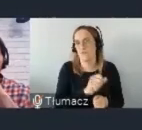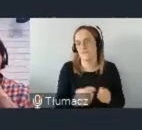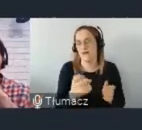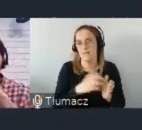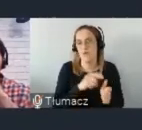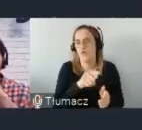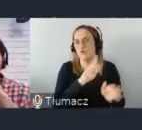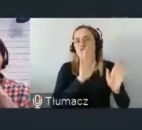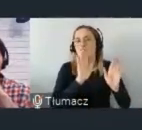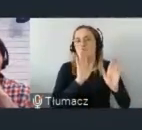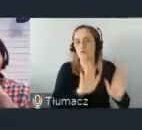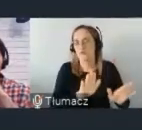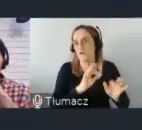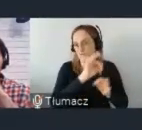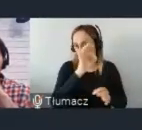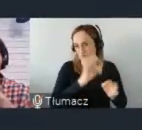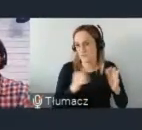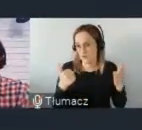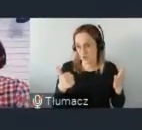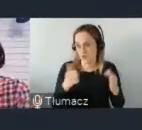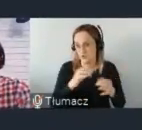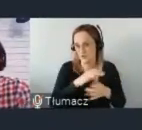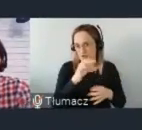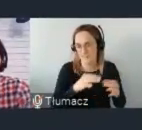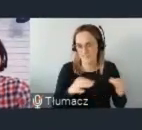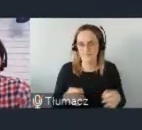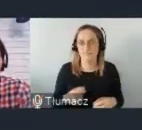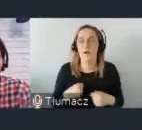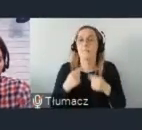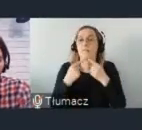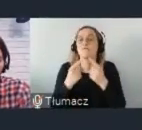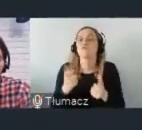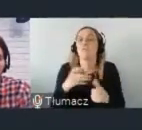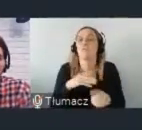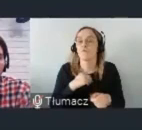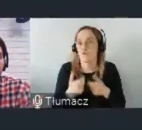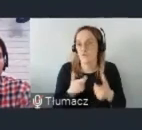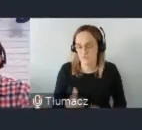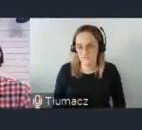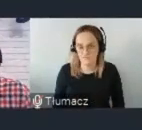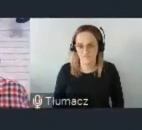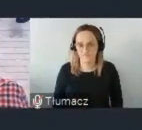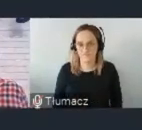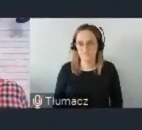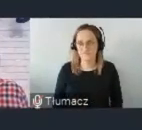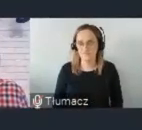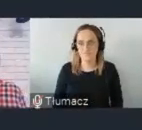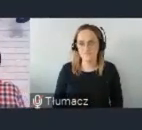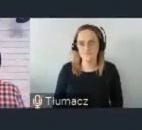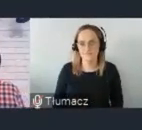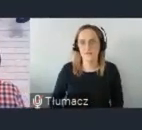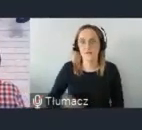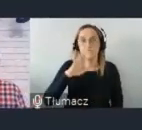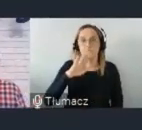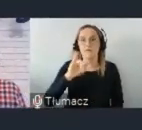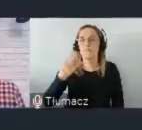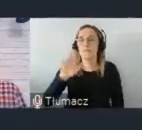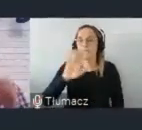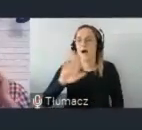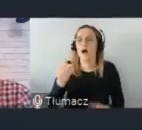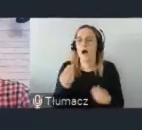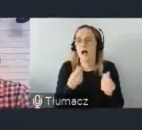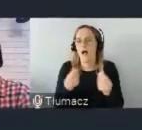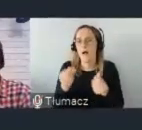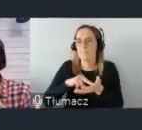Zostawię tylko ten sześcian. Teraz powiem, co można z tym zrobić. Otóż Blipar ma różne plany cenowe,